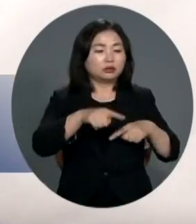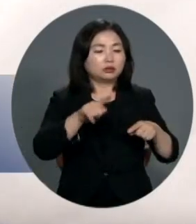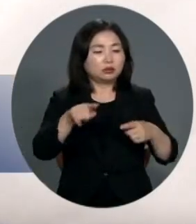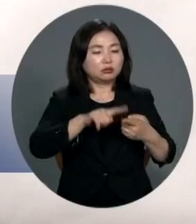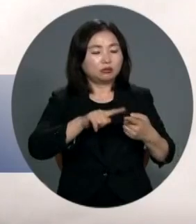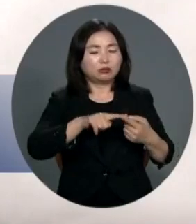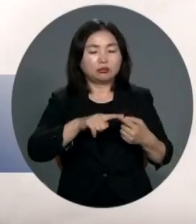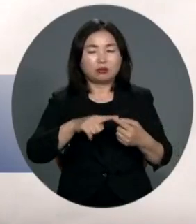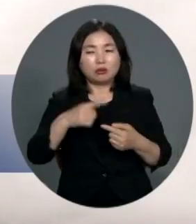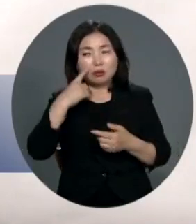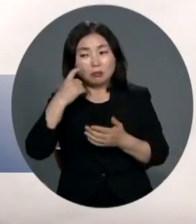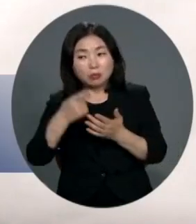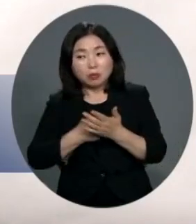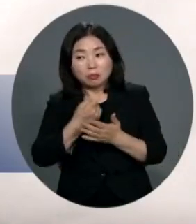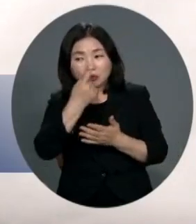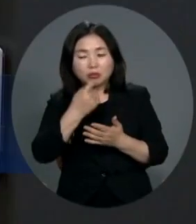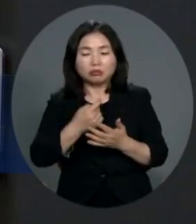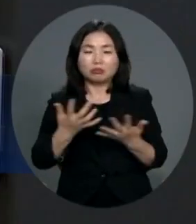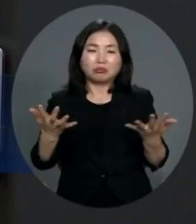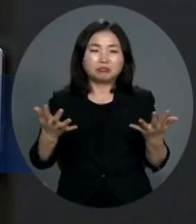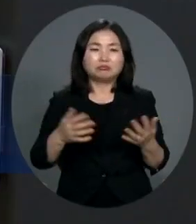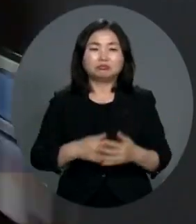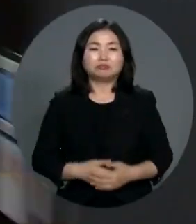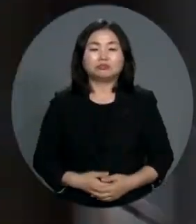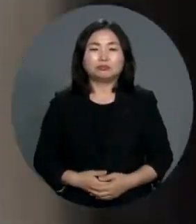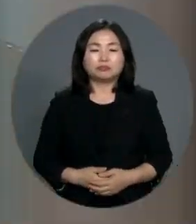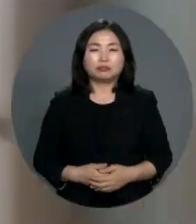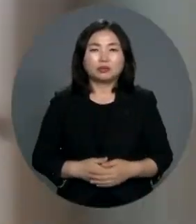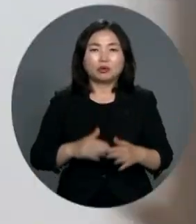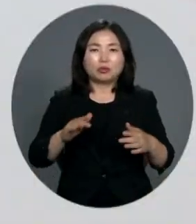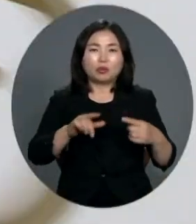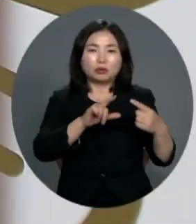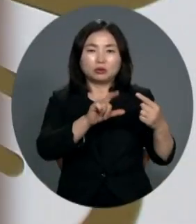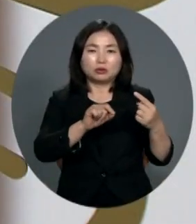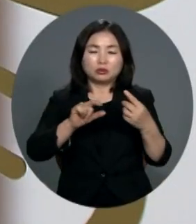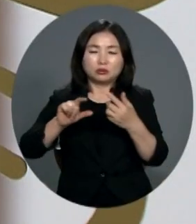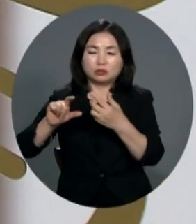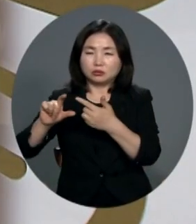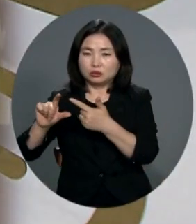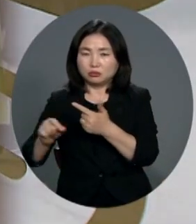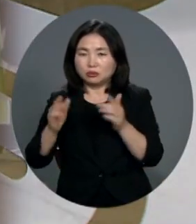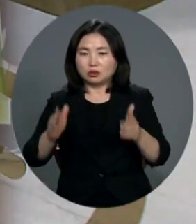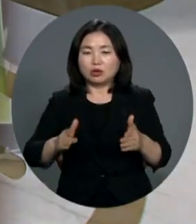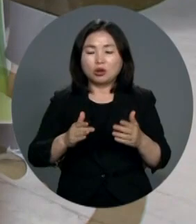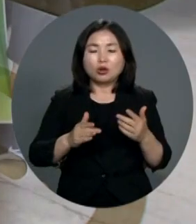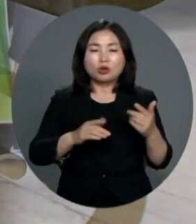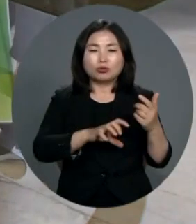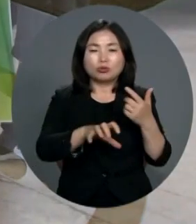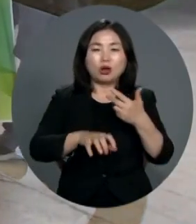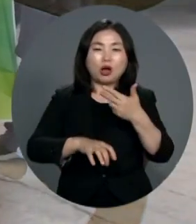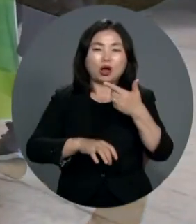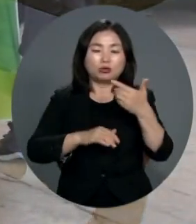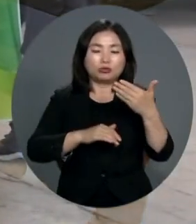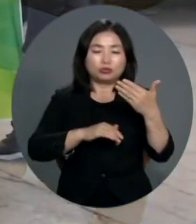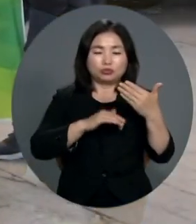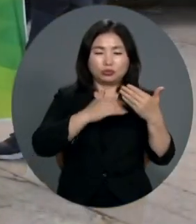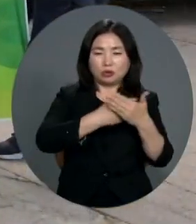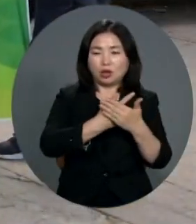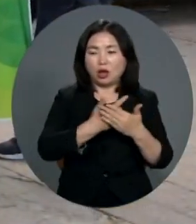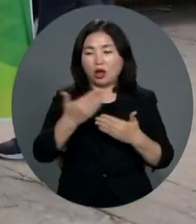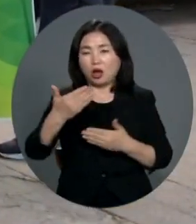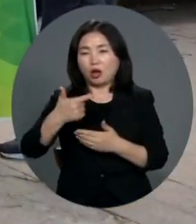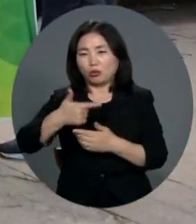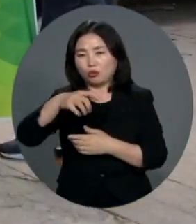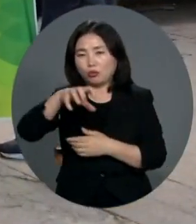그렇게 좀 생각이 들고요. 올해 상반기 대구 구군의회 9곳 가운데 5곳이 다녀온 해외